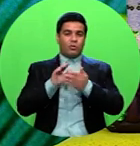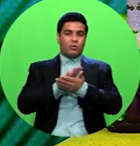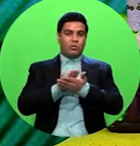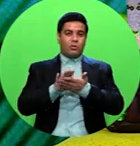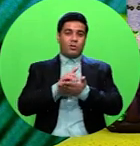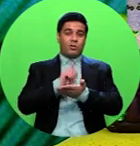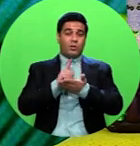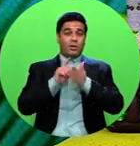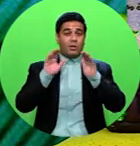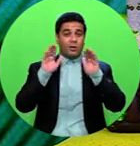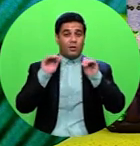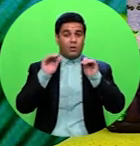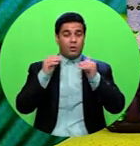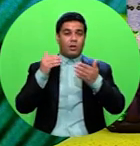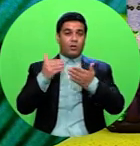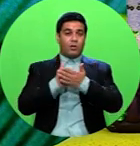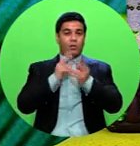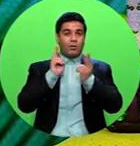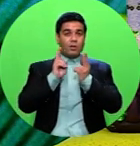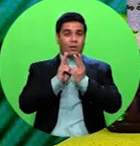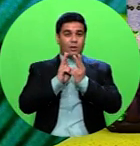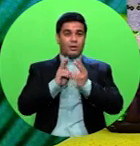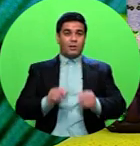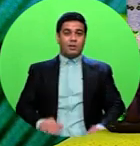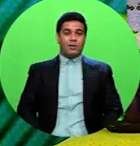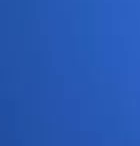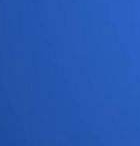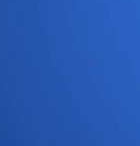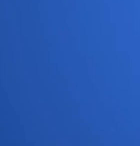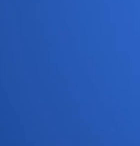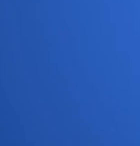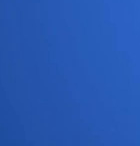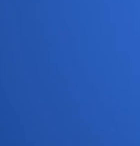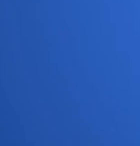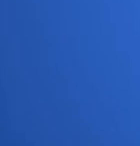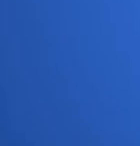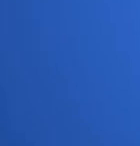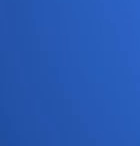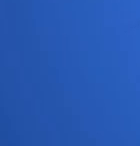До свидания, ребята, до новых встреч!